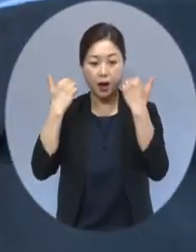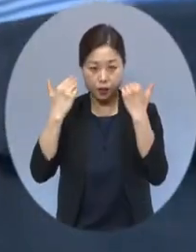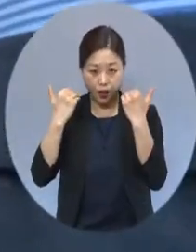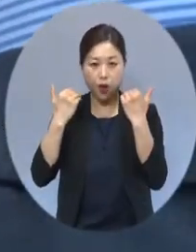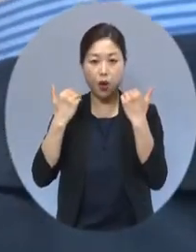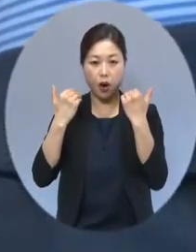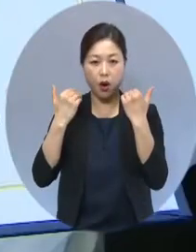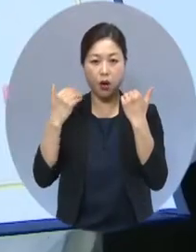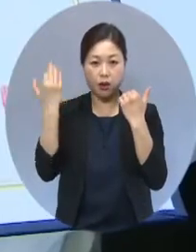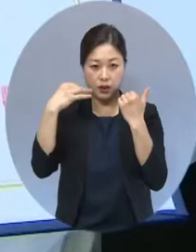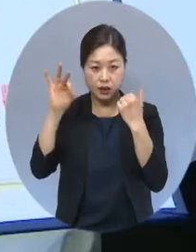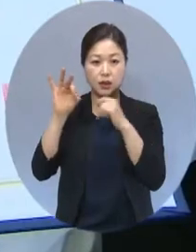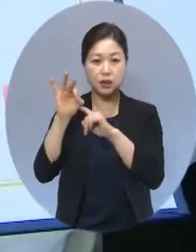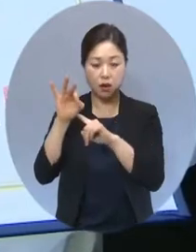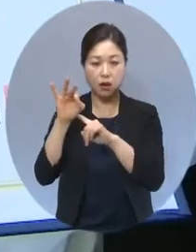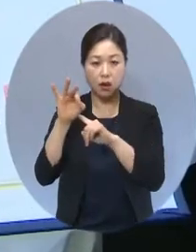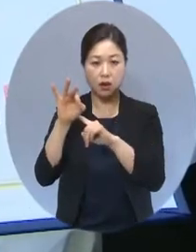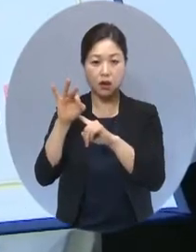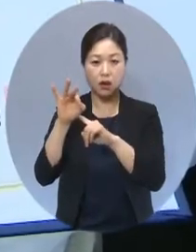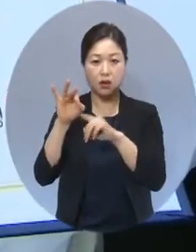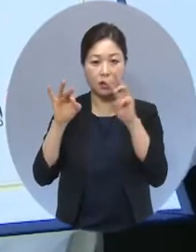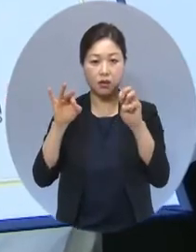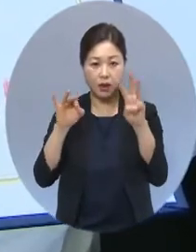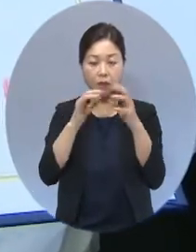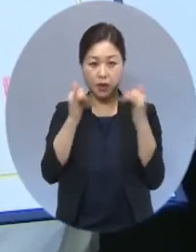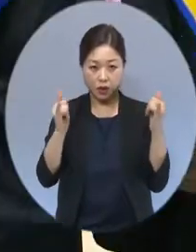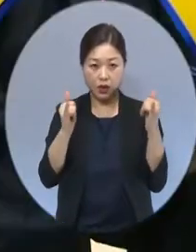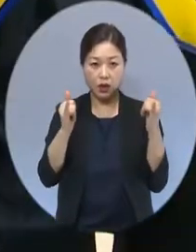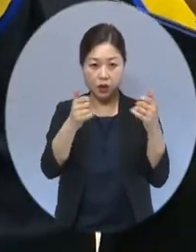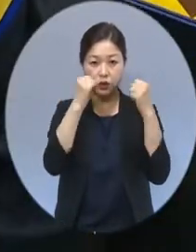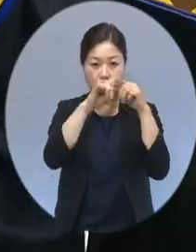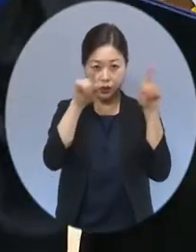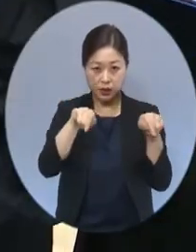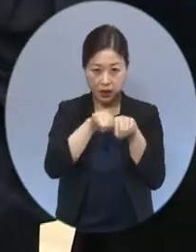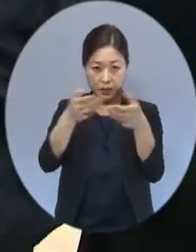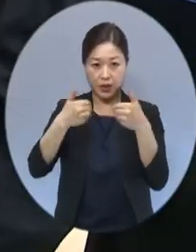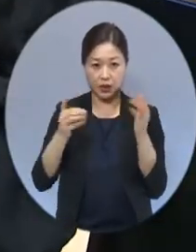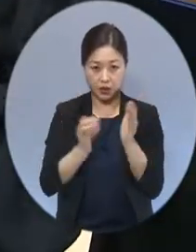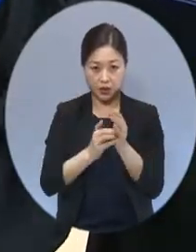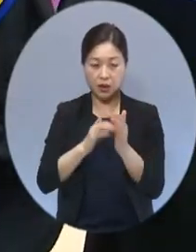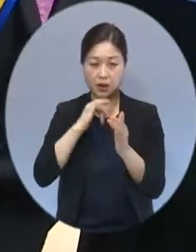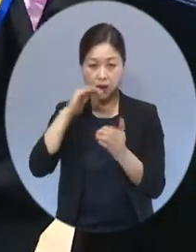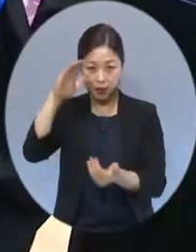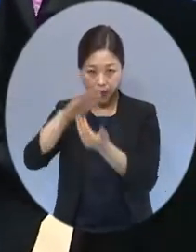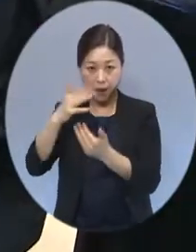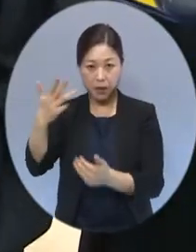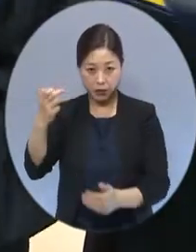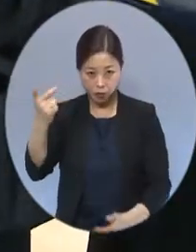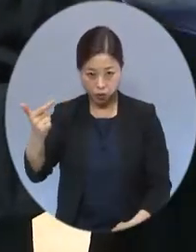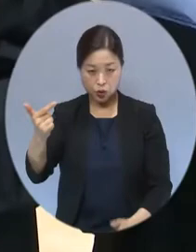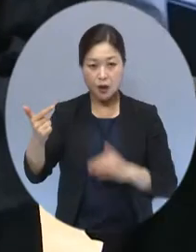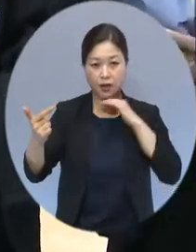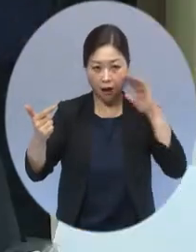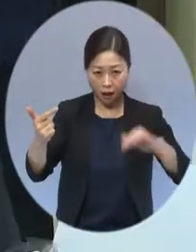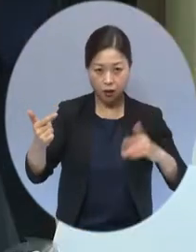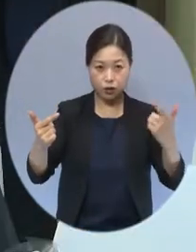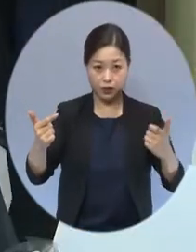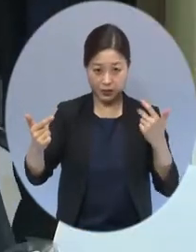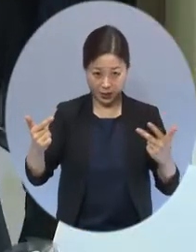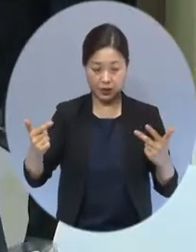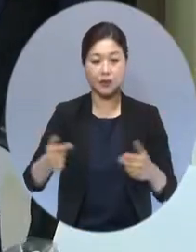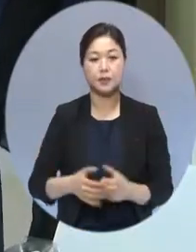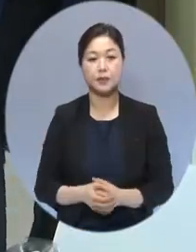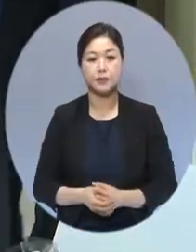23명의 어르신들이 졸업장과 수료증을 받았으며 최고령은 86세, 최연소가 67세